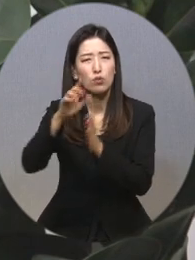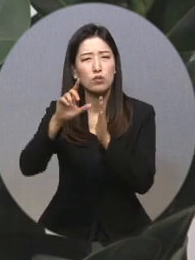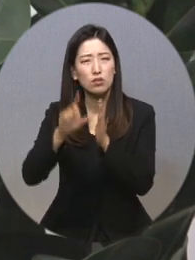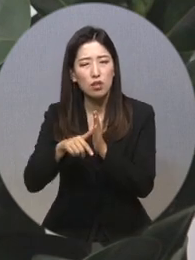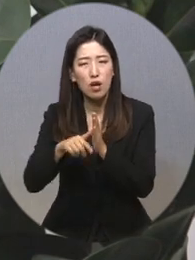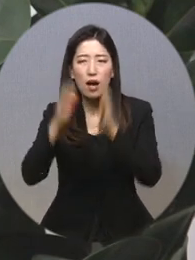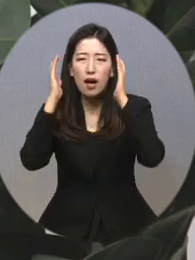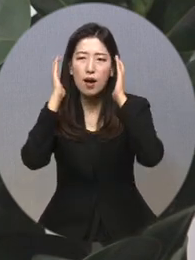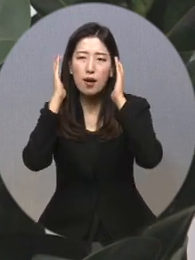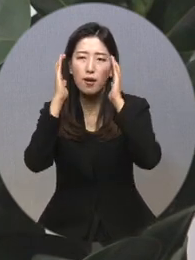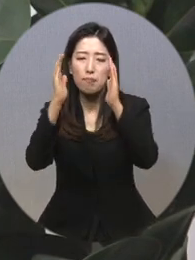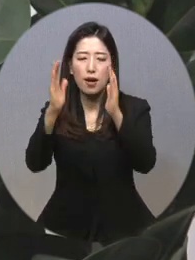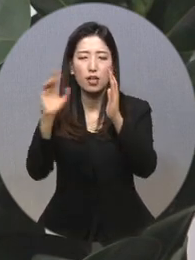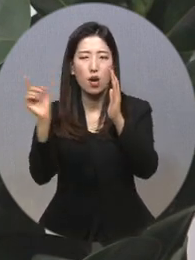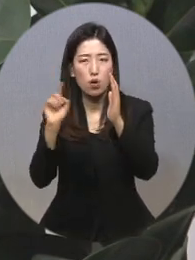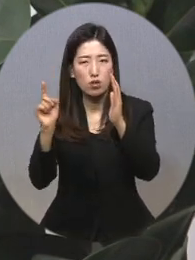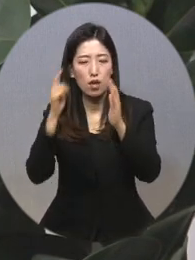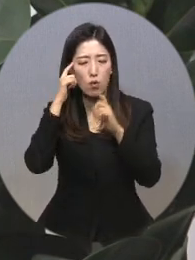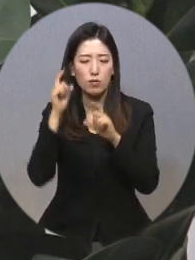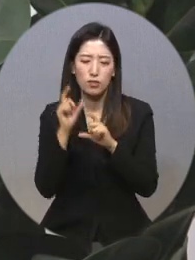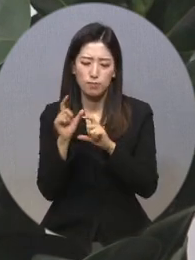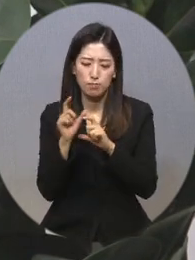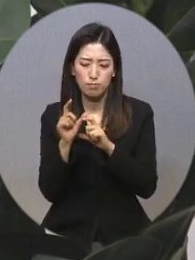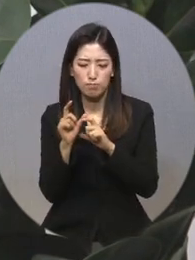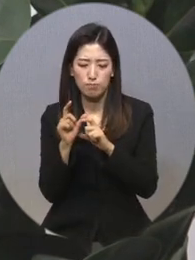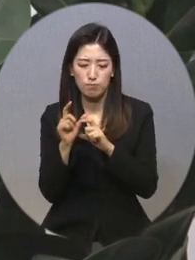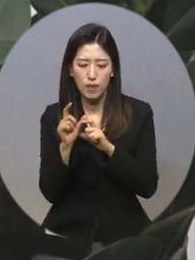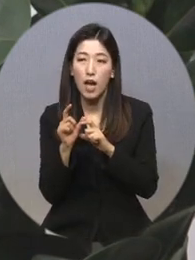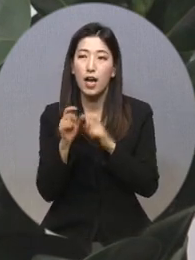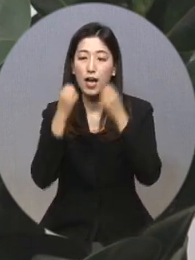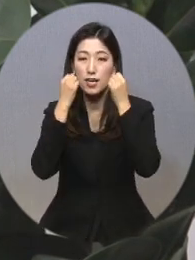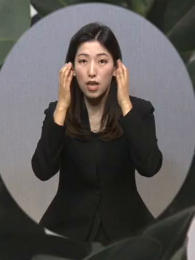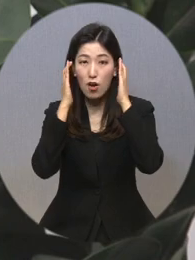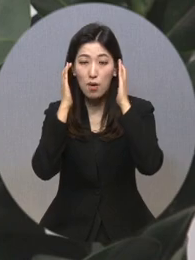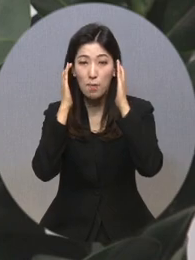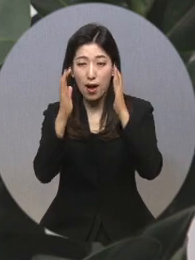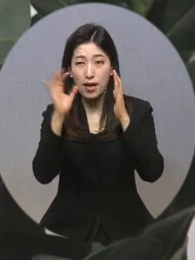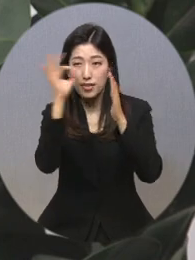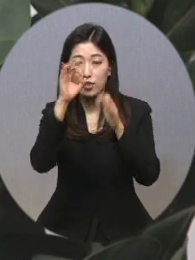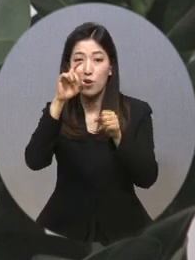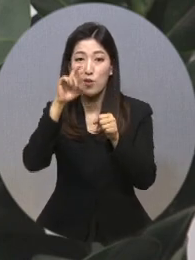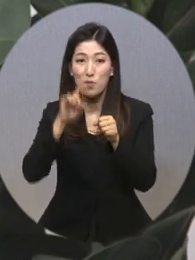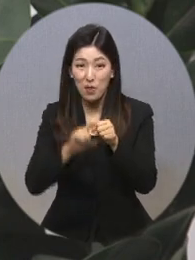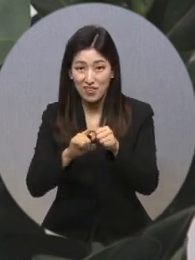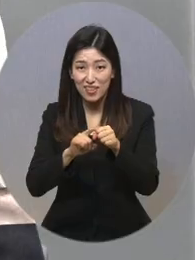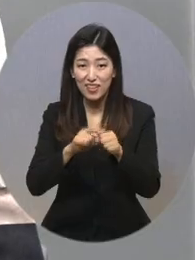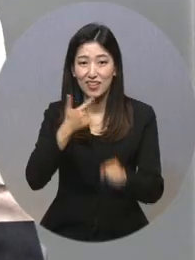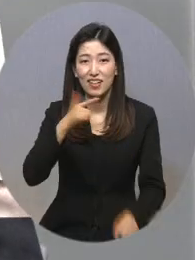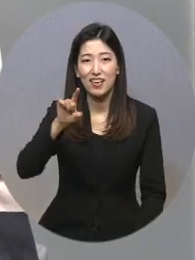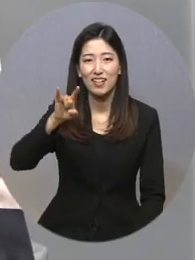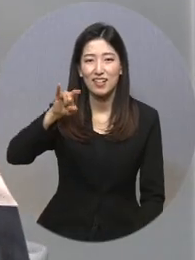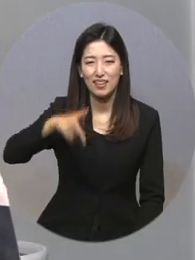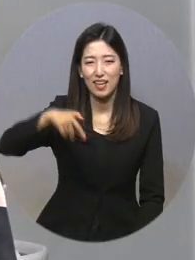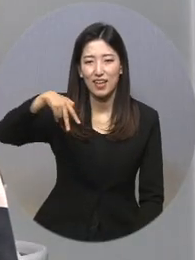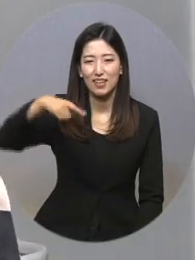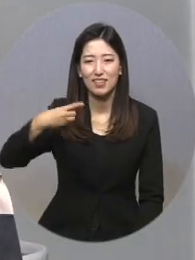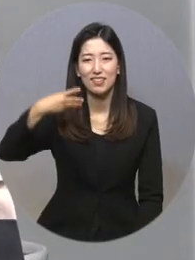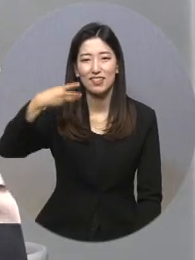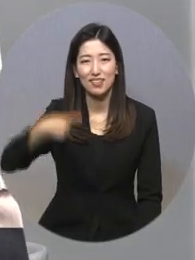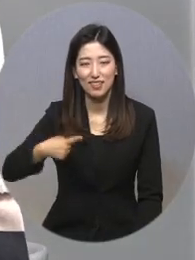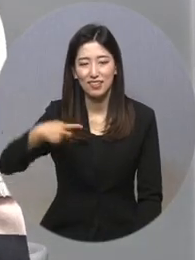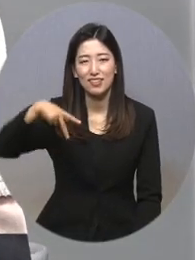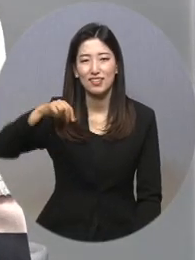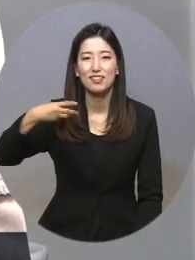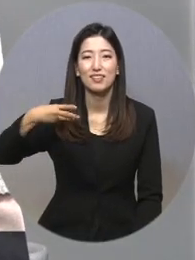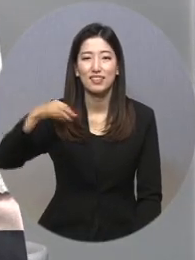될 것인가 하는 그 고민 속에서 새로운 방향을 찾아보기 위한 것이 바로 넥스트 시티입니다. 진짜 정말 좋은